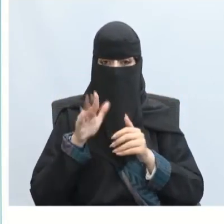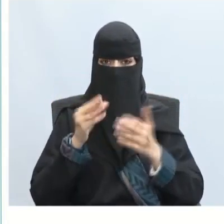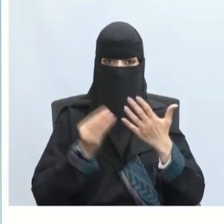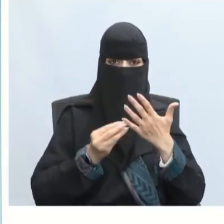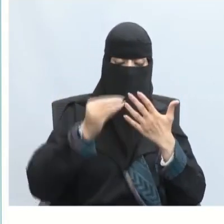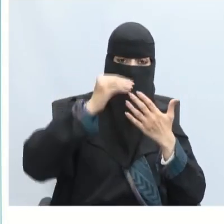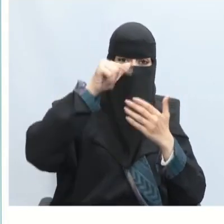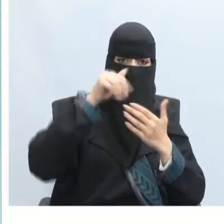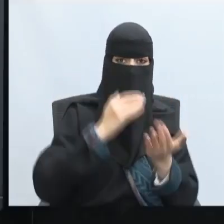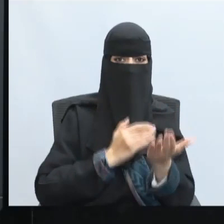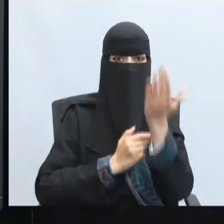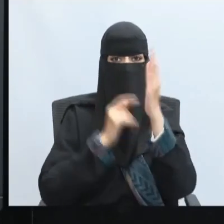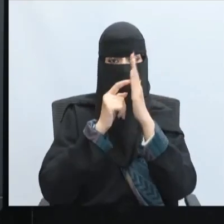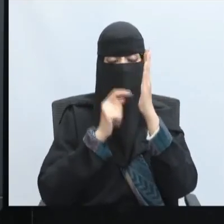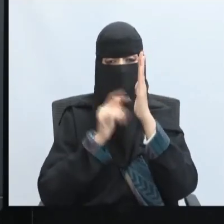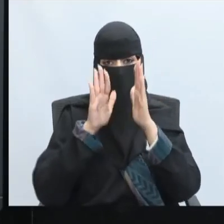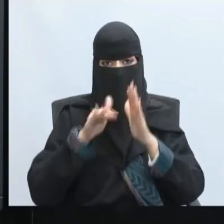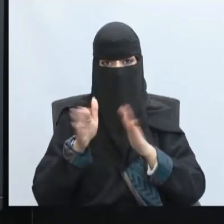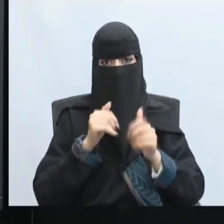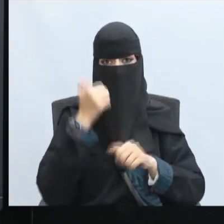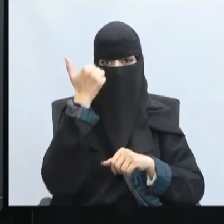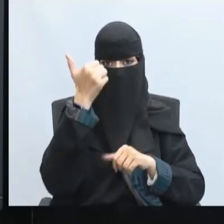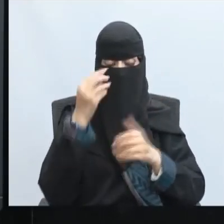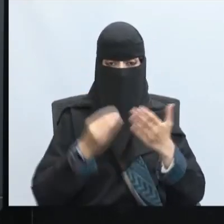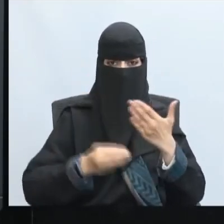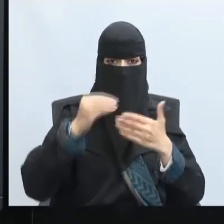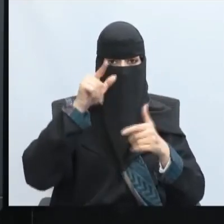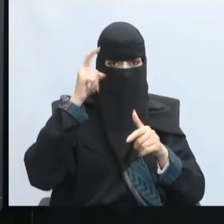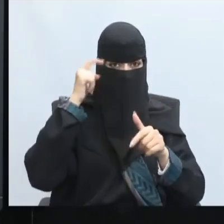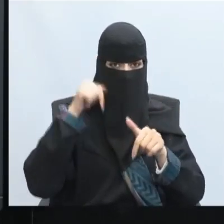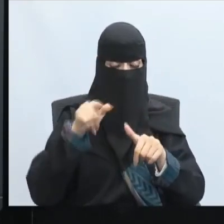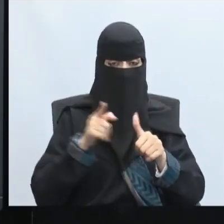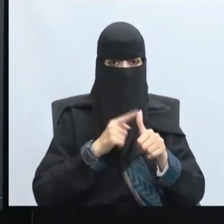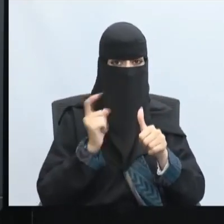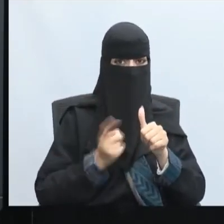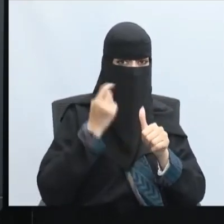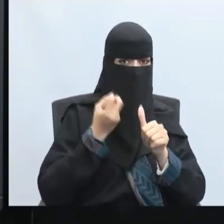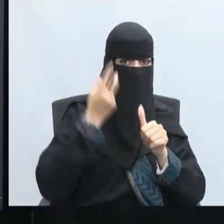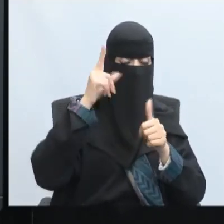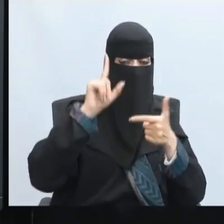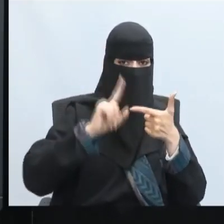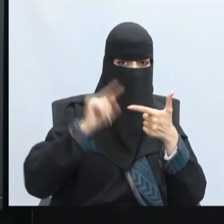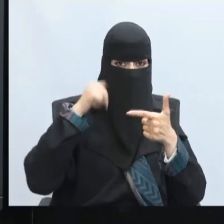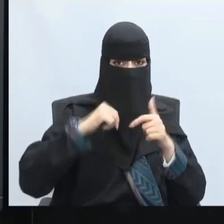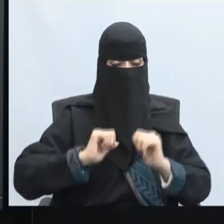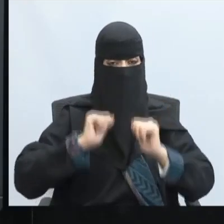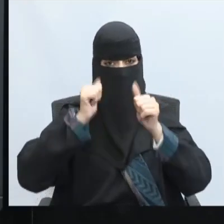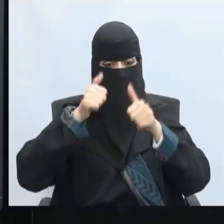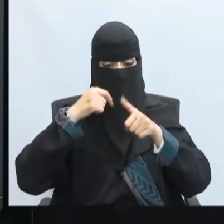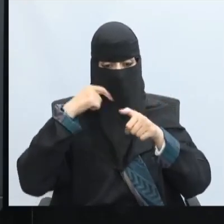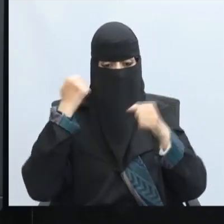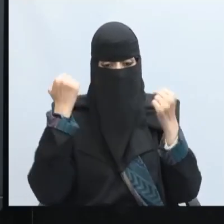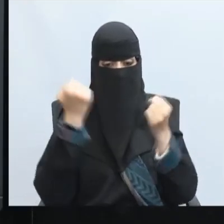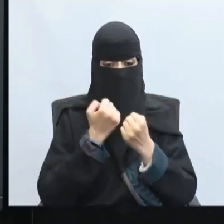مراحل صدور النظام سته مراحل مرحله الاقتراب مرحله الاعداد